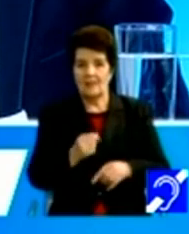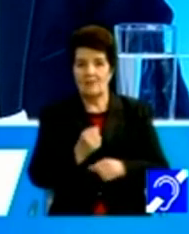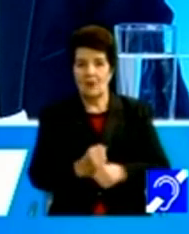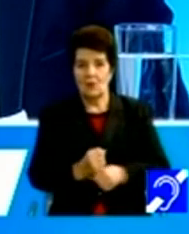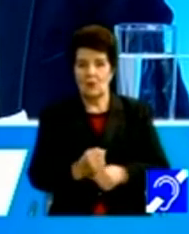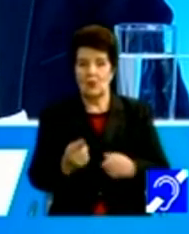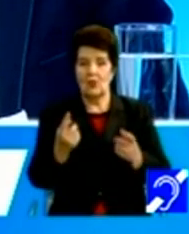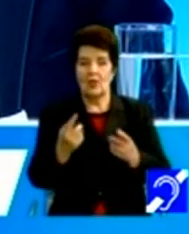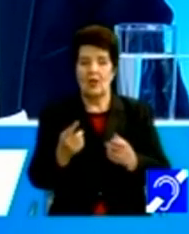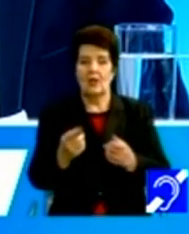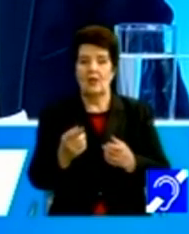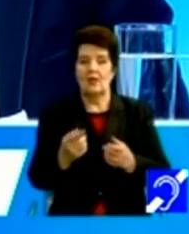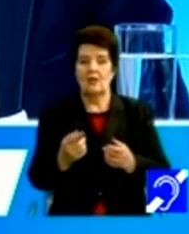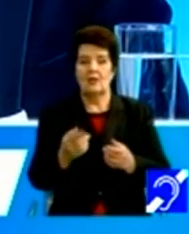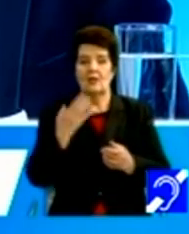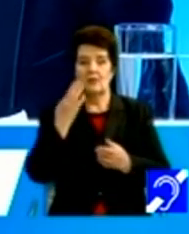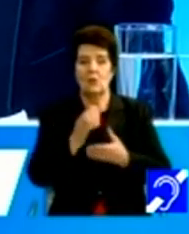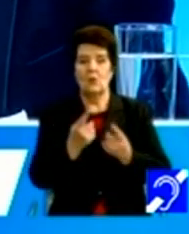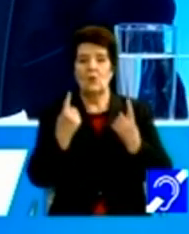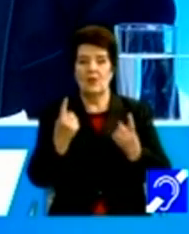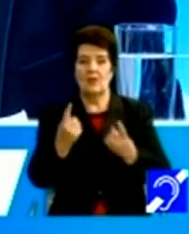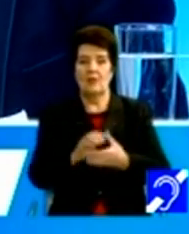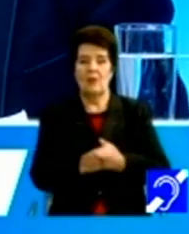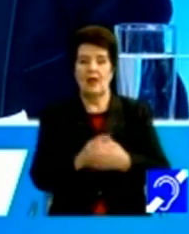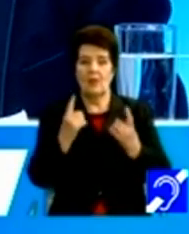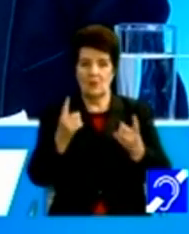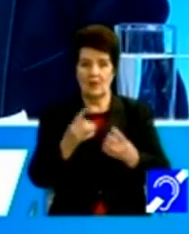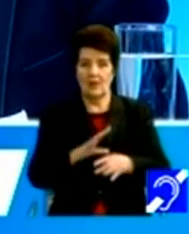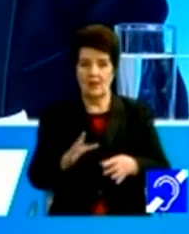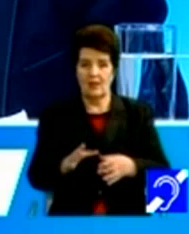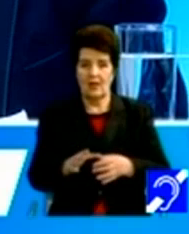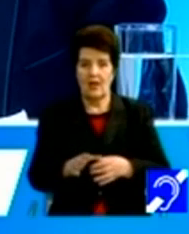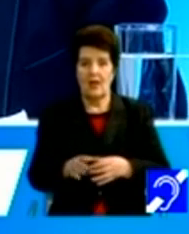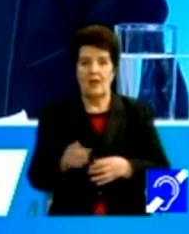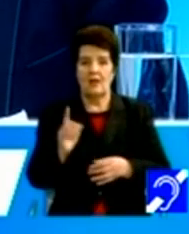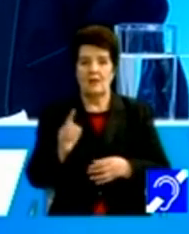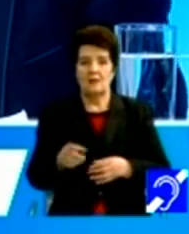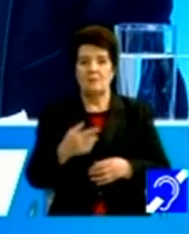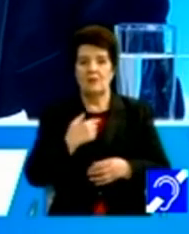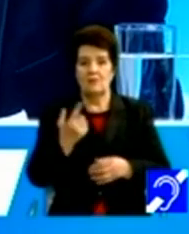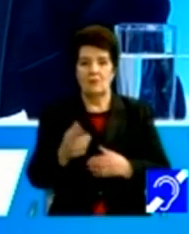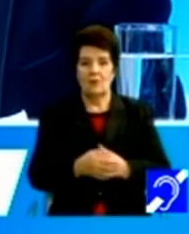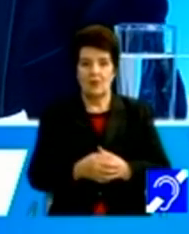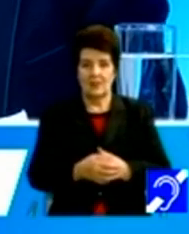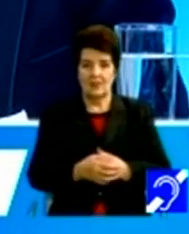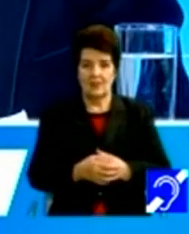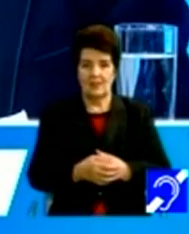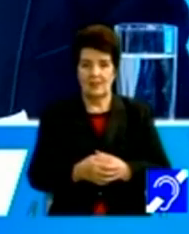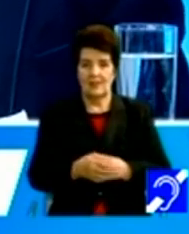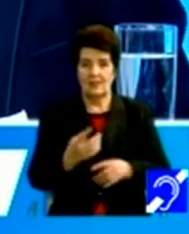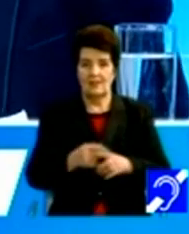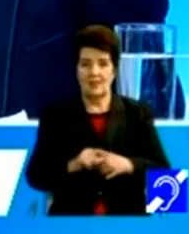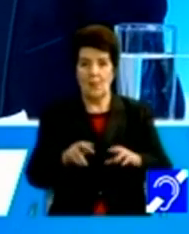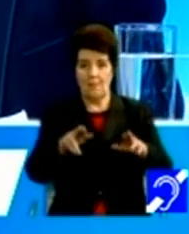Mare n-a fost niciun plan. S-a făcut unirea reieșind din dorință. Prin sfatul țării? Din dorință, prin vot. Prin vot. Trebuie să avem